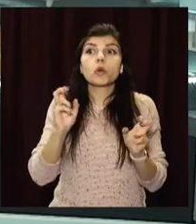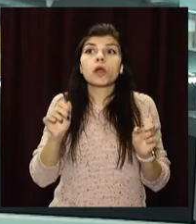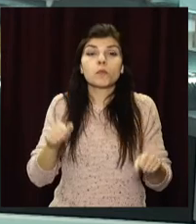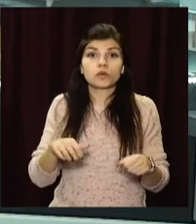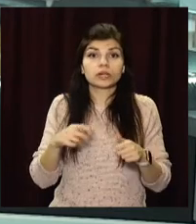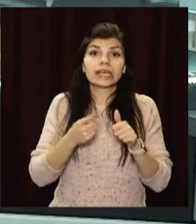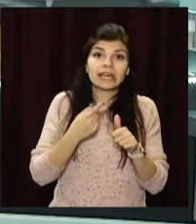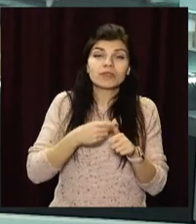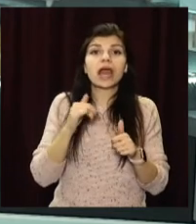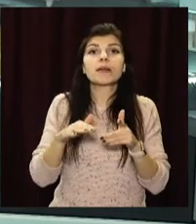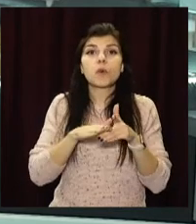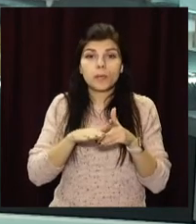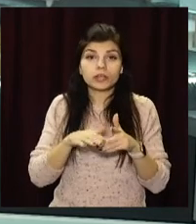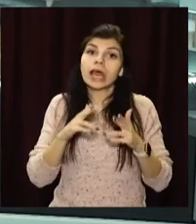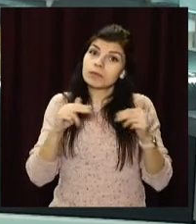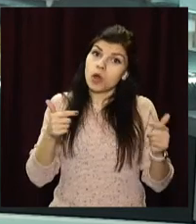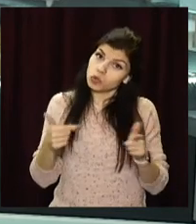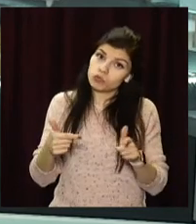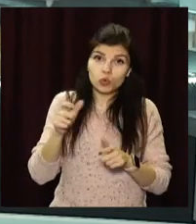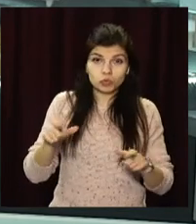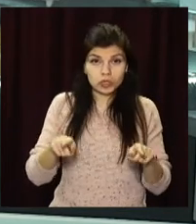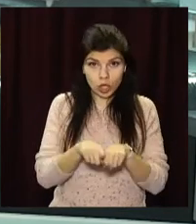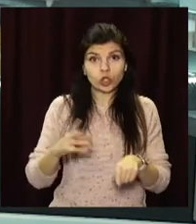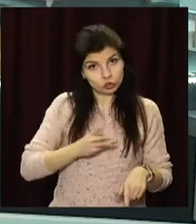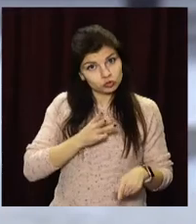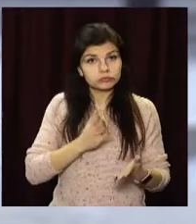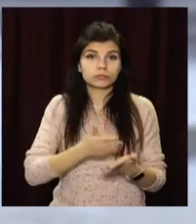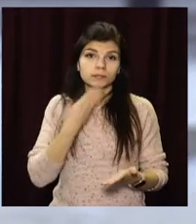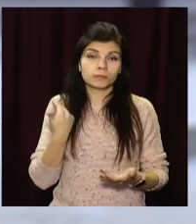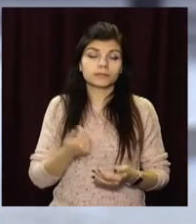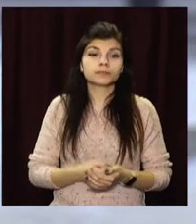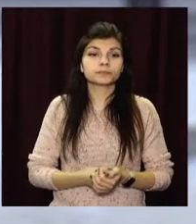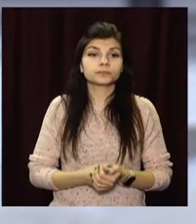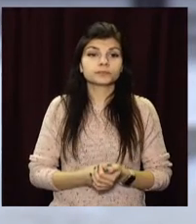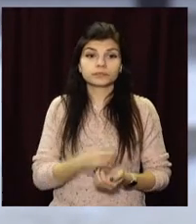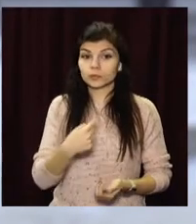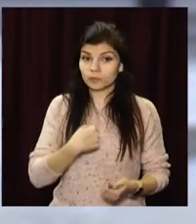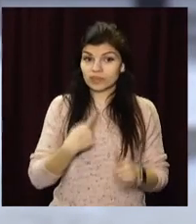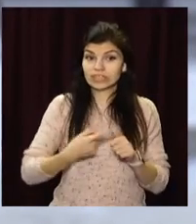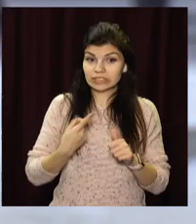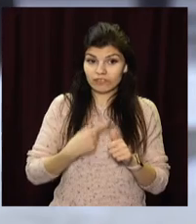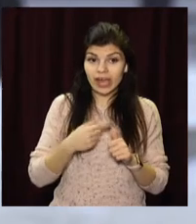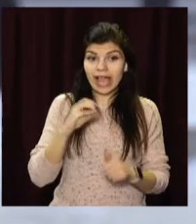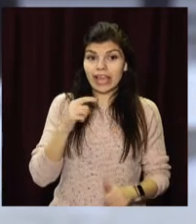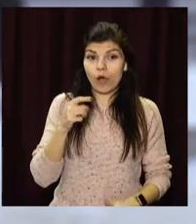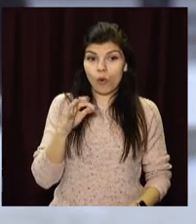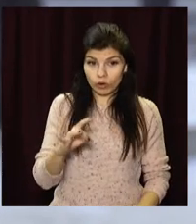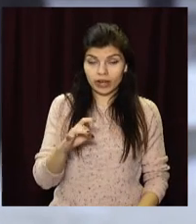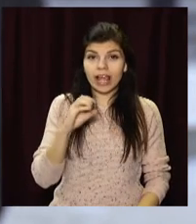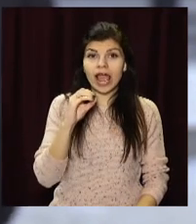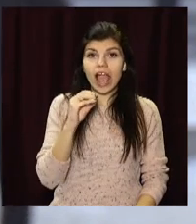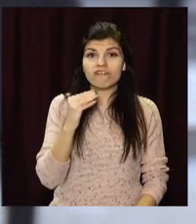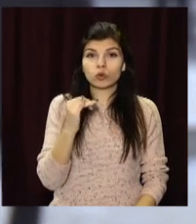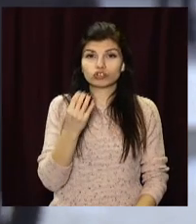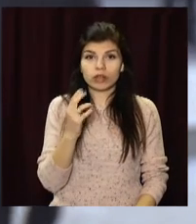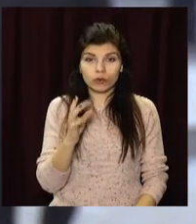по батькові та чи готові до цього дніпряни, Дар'я Пшенична розкаже. Меня зовут Егор Евтушенко,